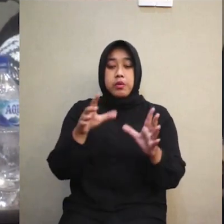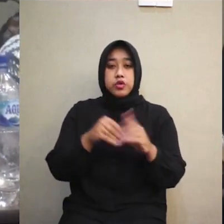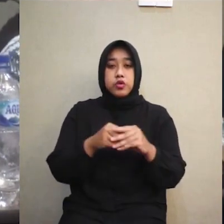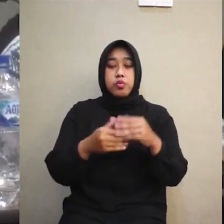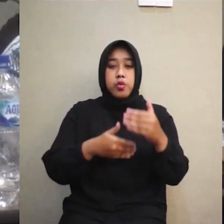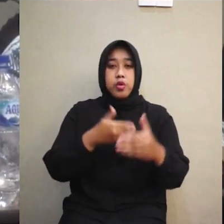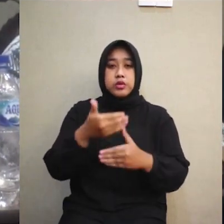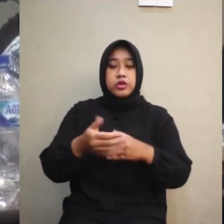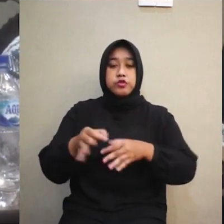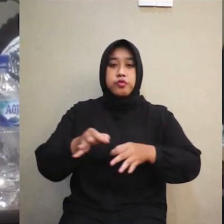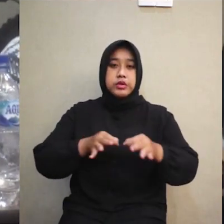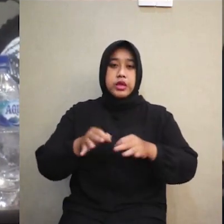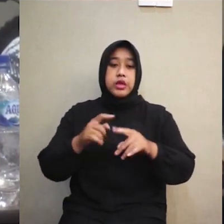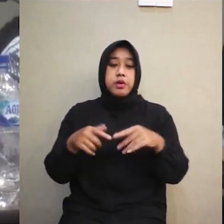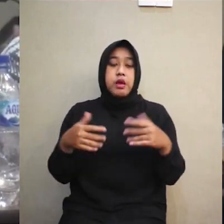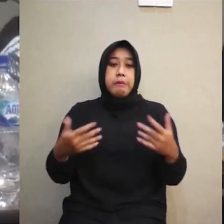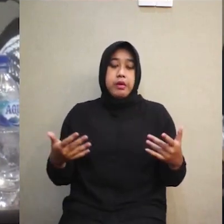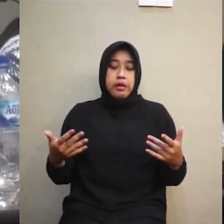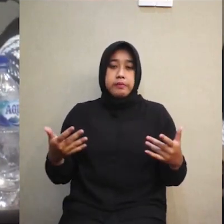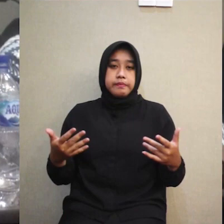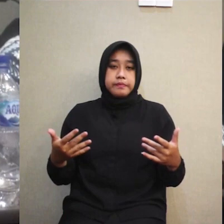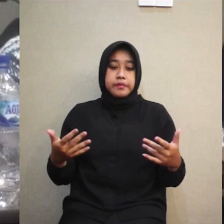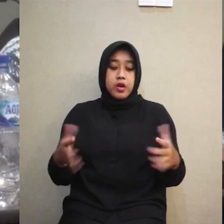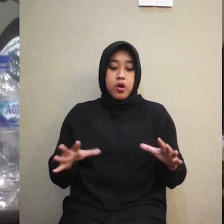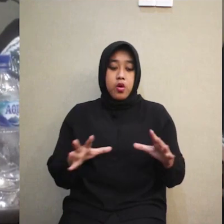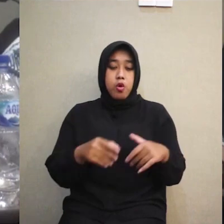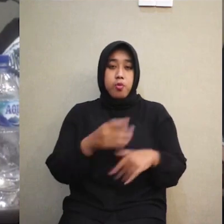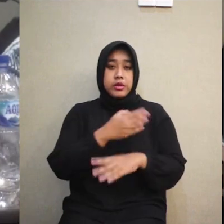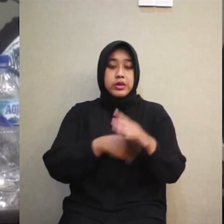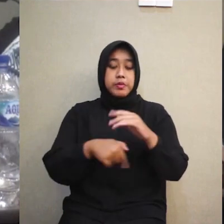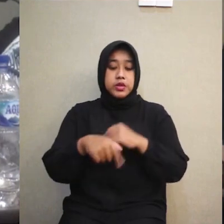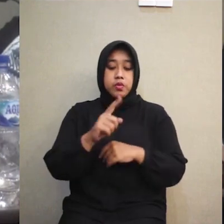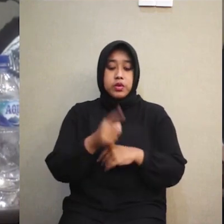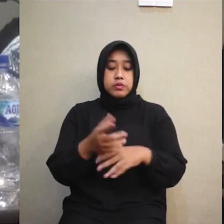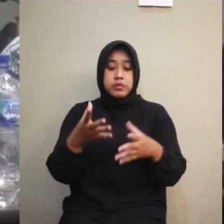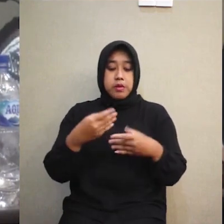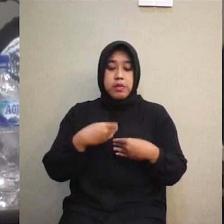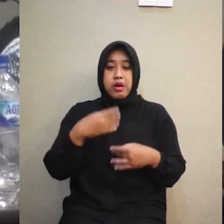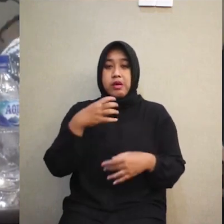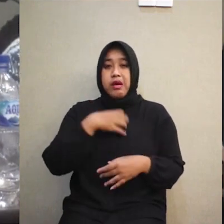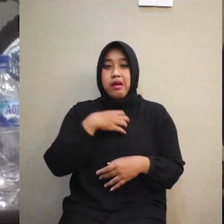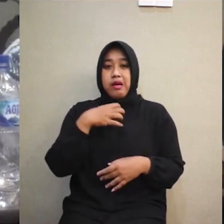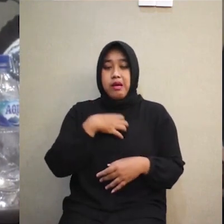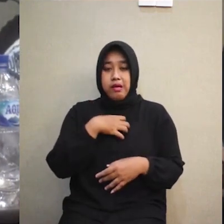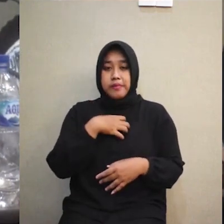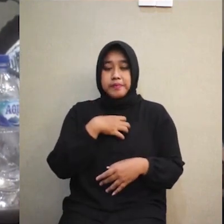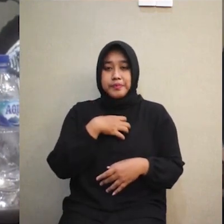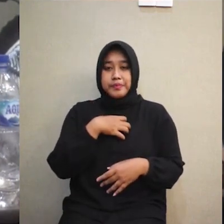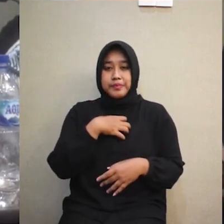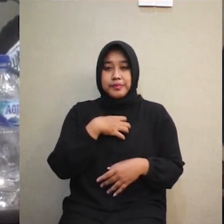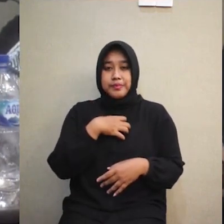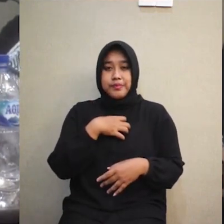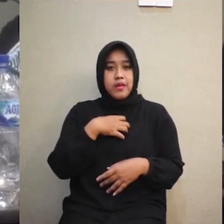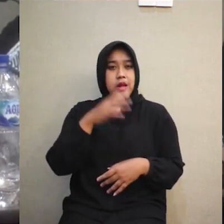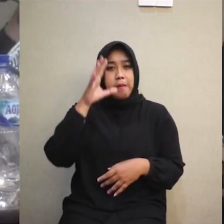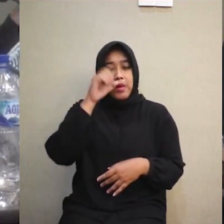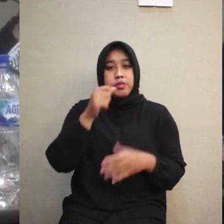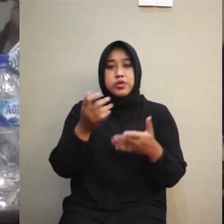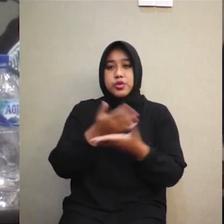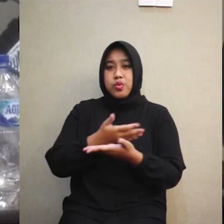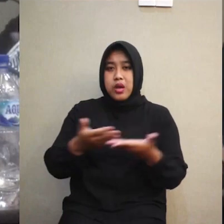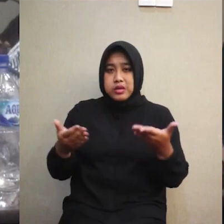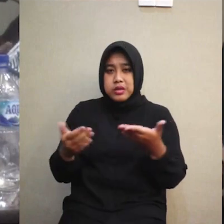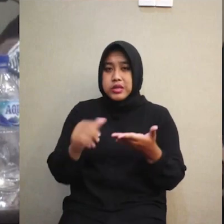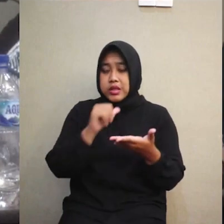fasilitasi itu tapi bahwa penyandang disabilitas harus mendapatkan hak-haknya dan yang mengetahui situasinya adalah